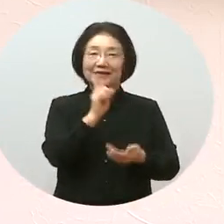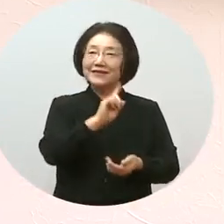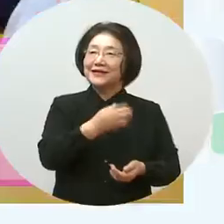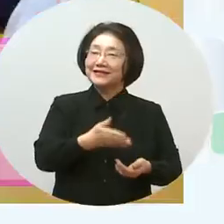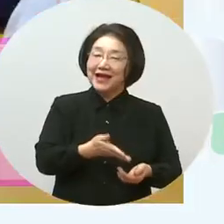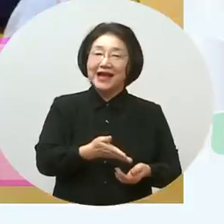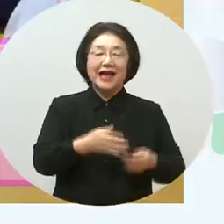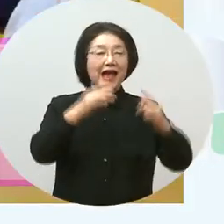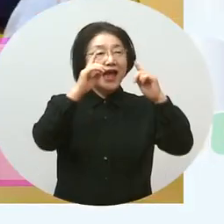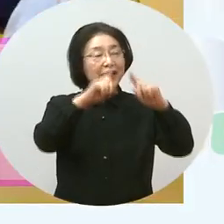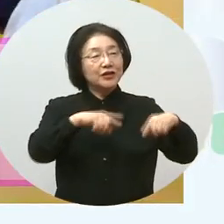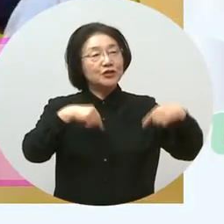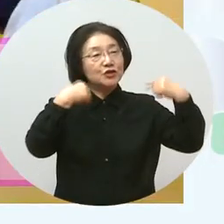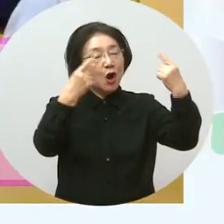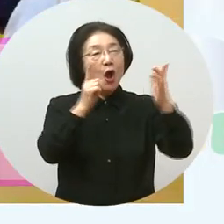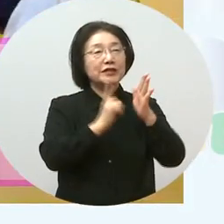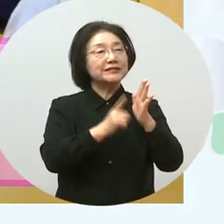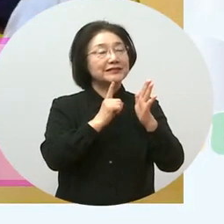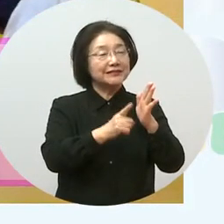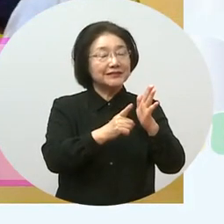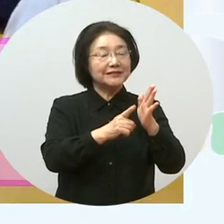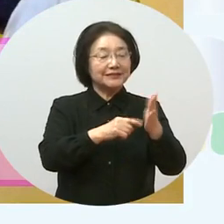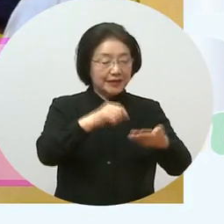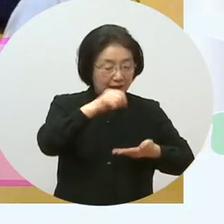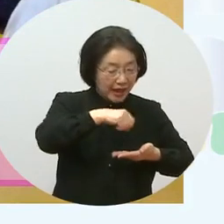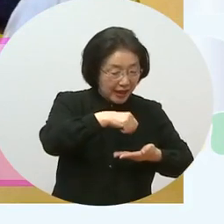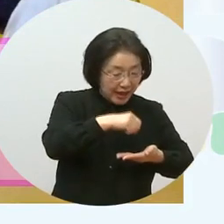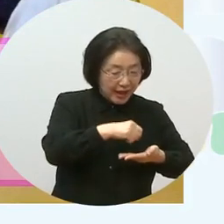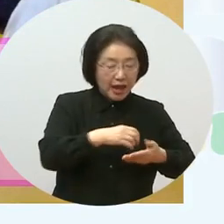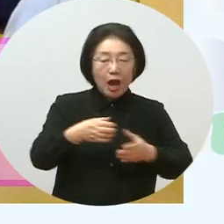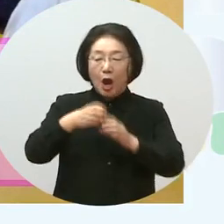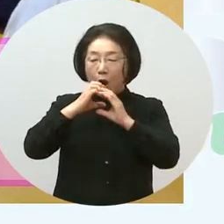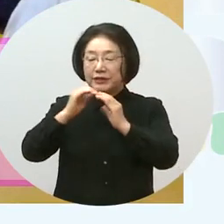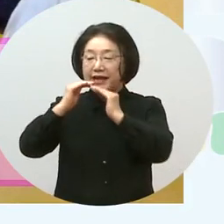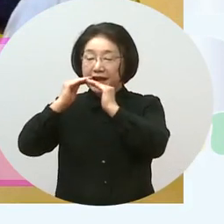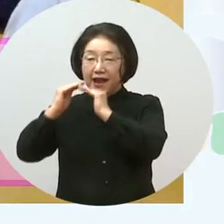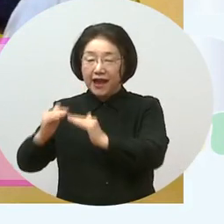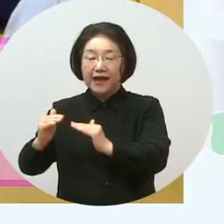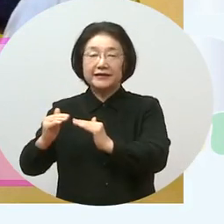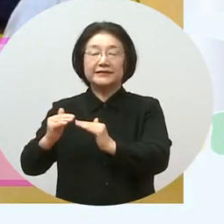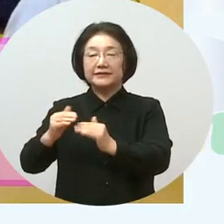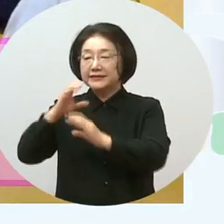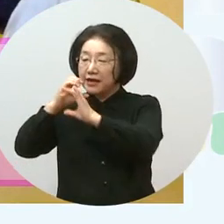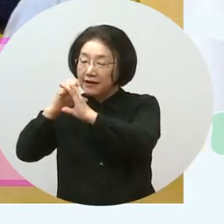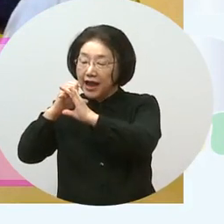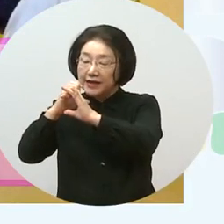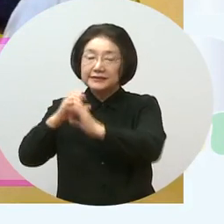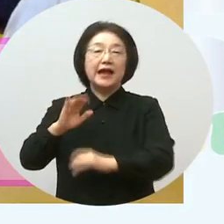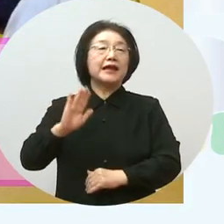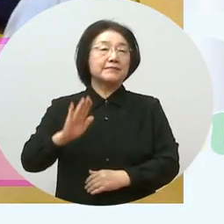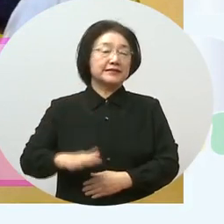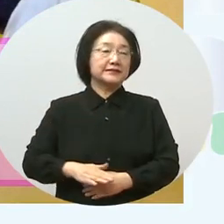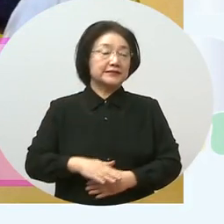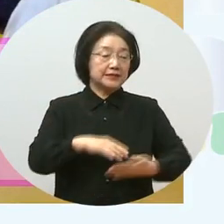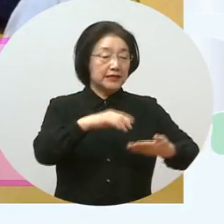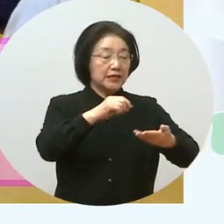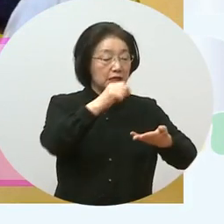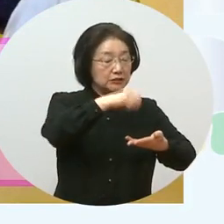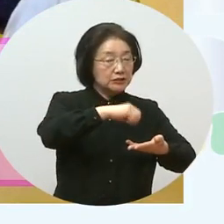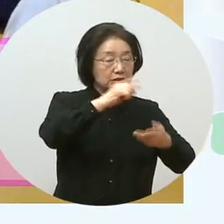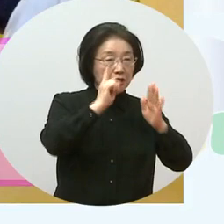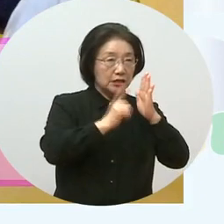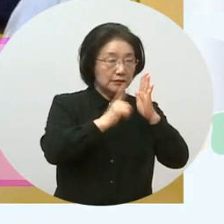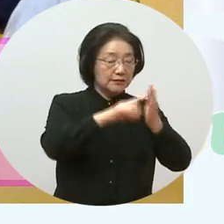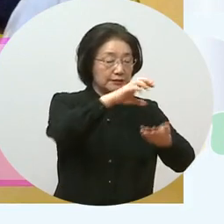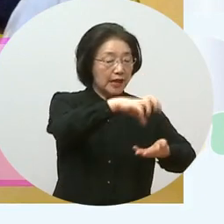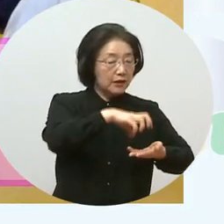ください。 はい、まず龍光寺では写経会やお茶会、尺八の演奏体験が行われます。写経は事前申し込み